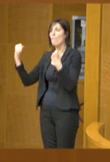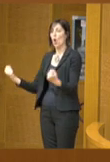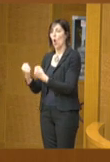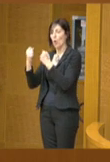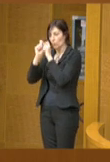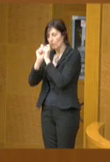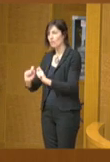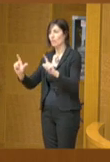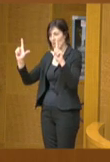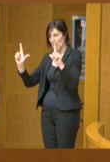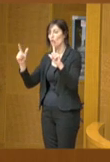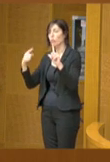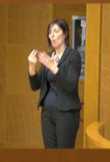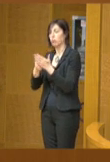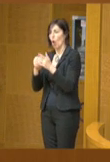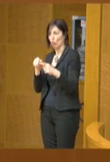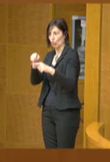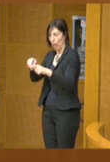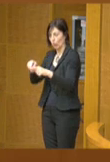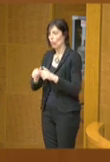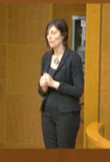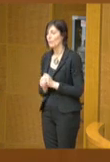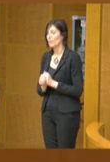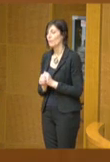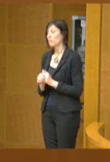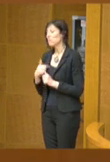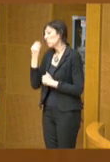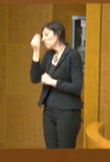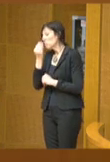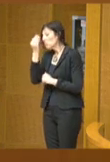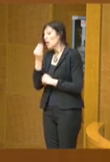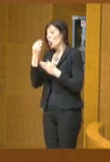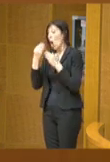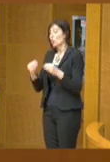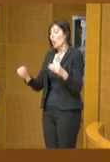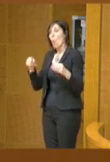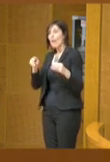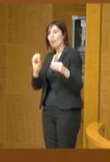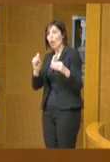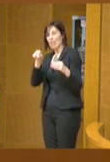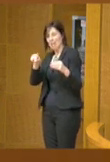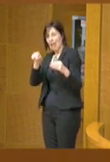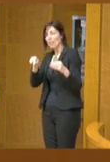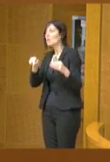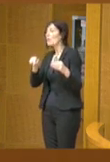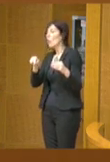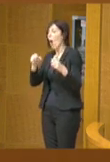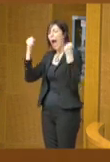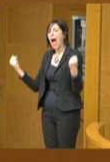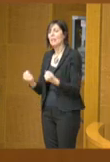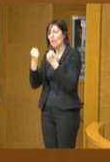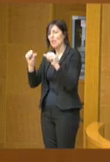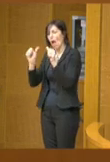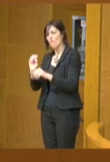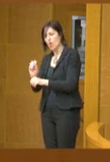video questo progetto. Noi pensiamo che attraverso questo strumento didattico e le attività